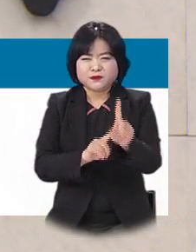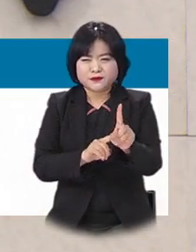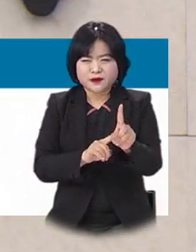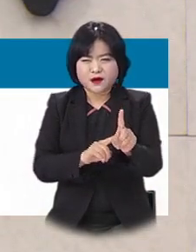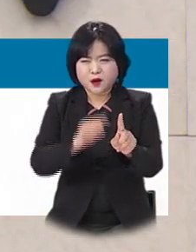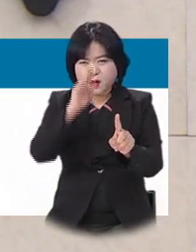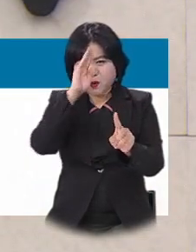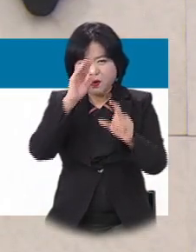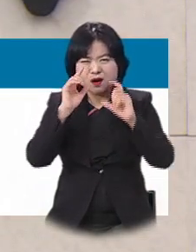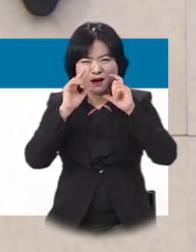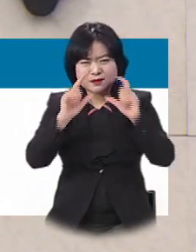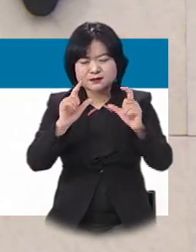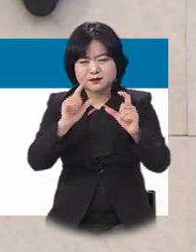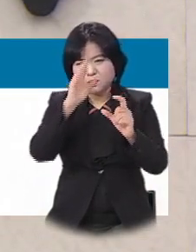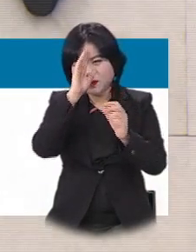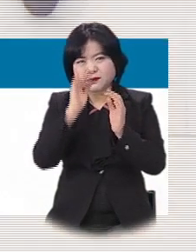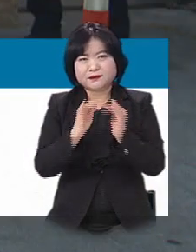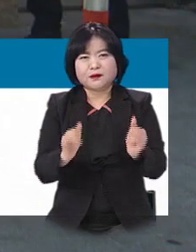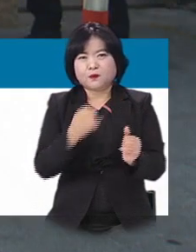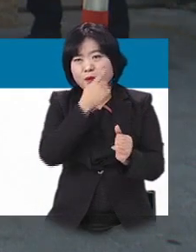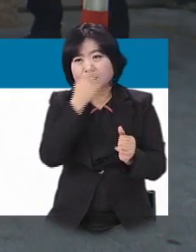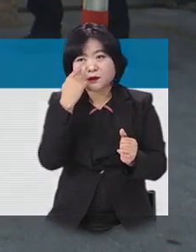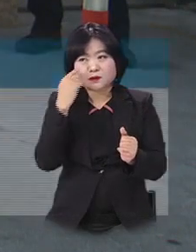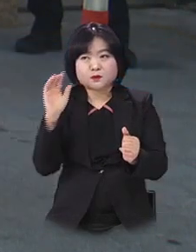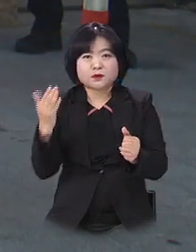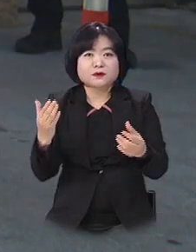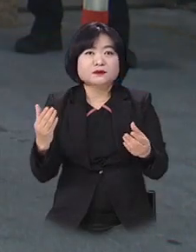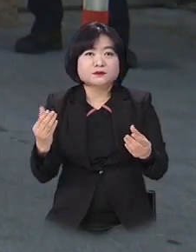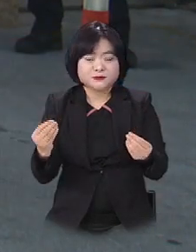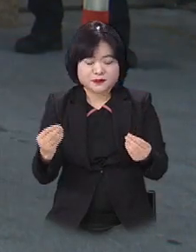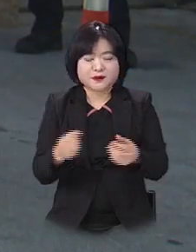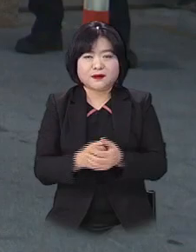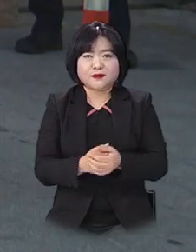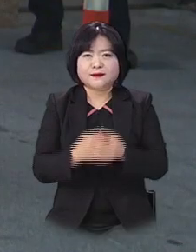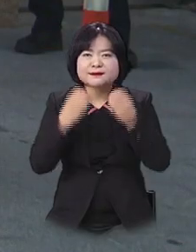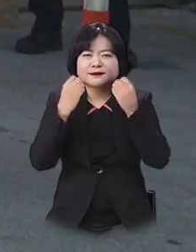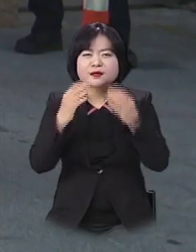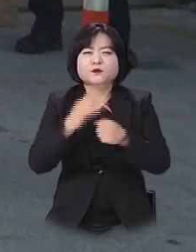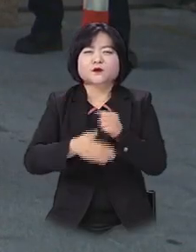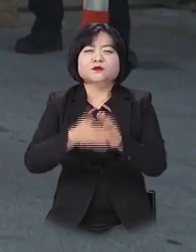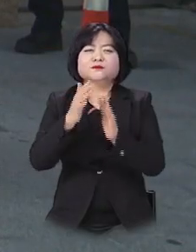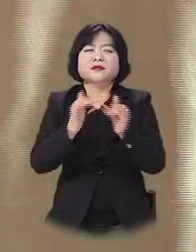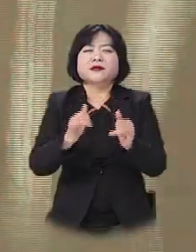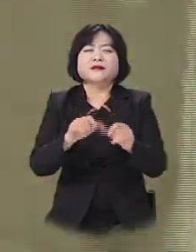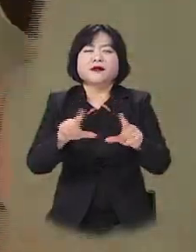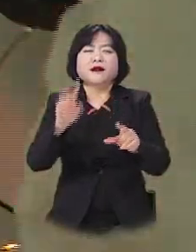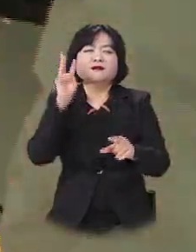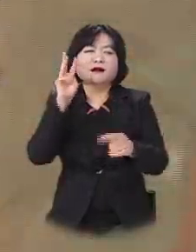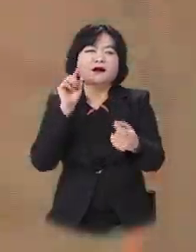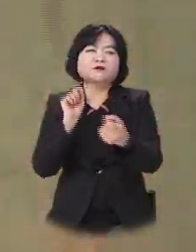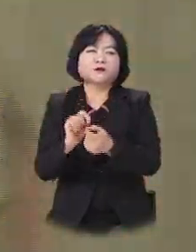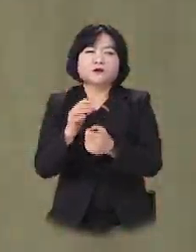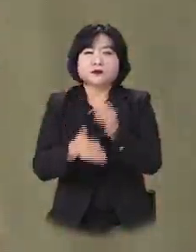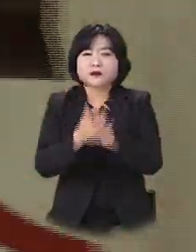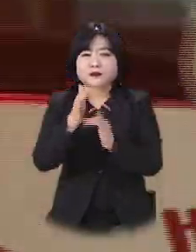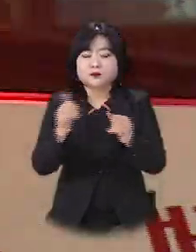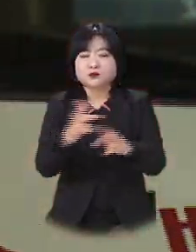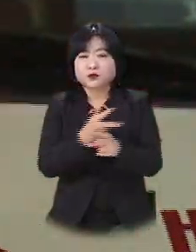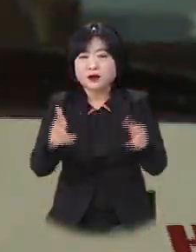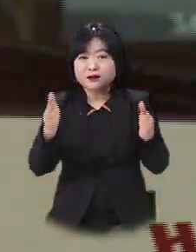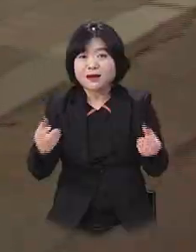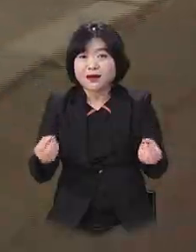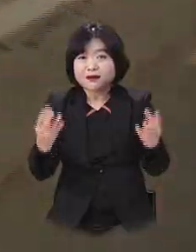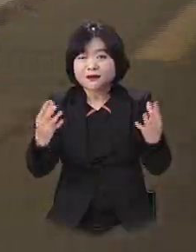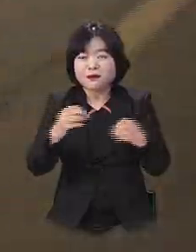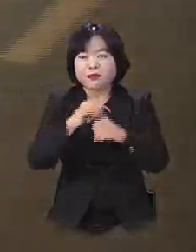31번째 확진 환자로 확인되었습니다. 새로운 대구 시민의 날을 사흘 앞두고 시민 주간 행사는